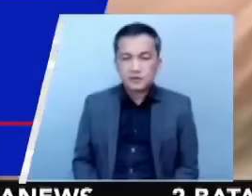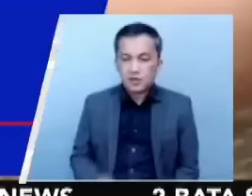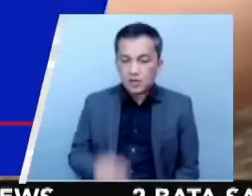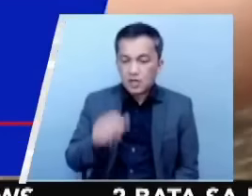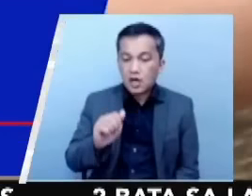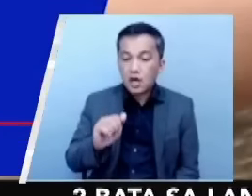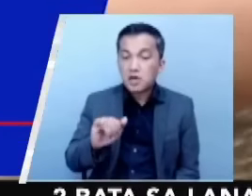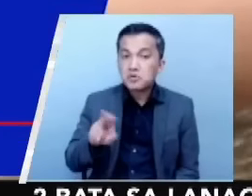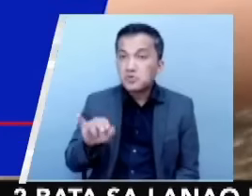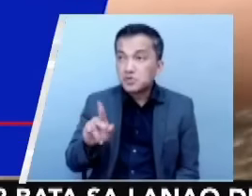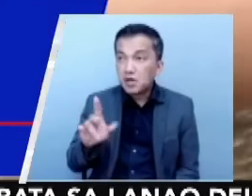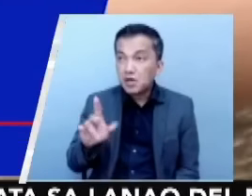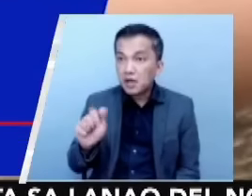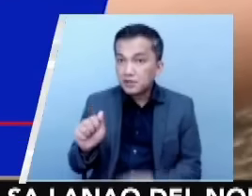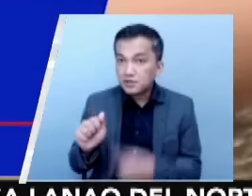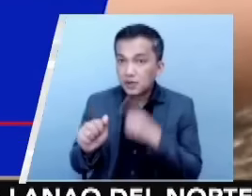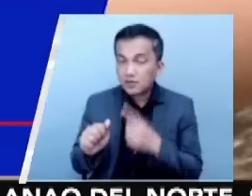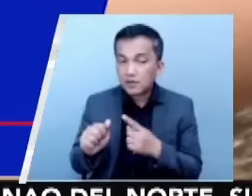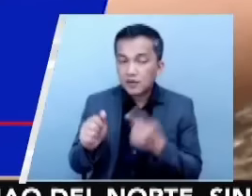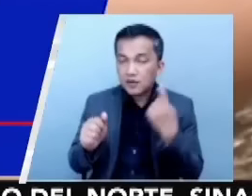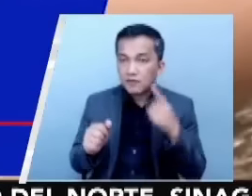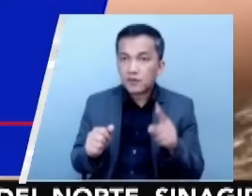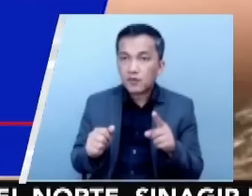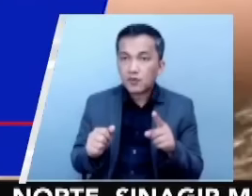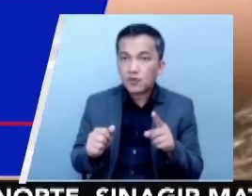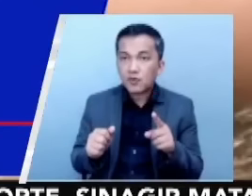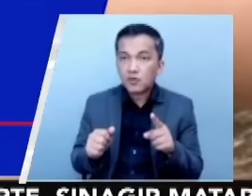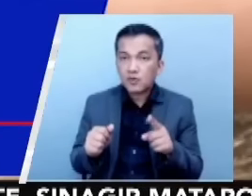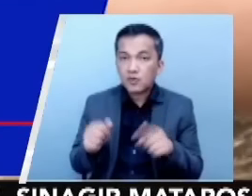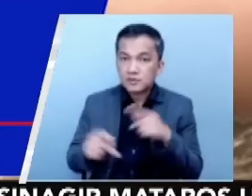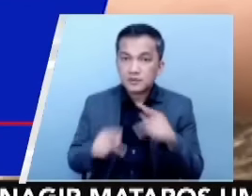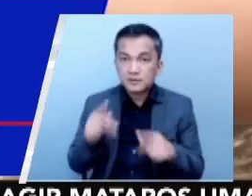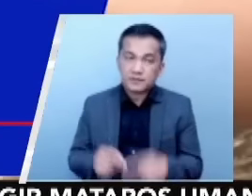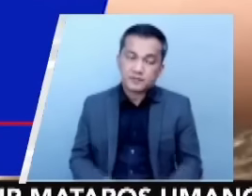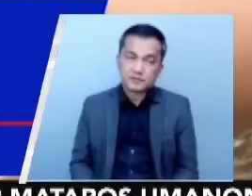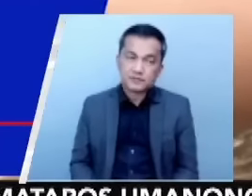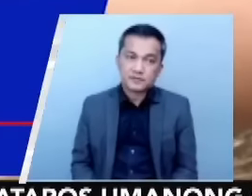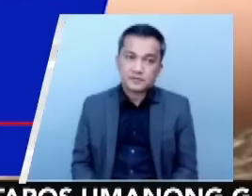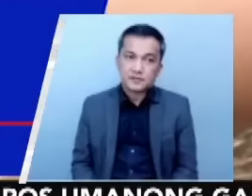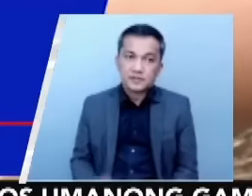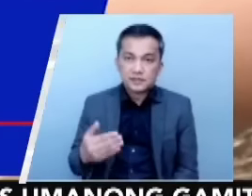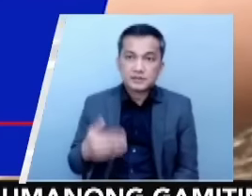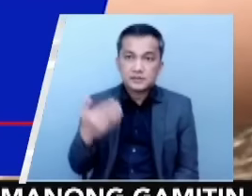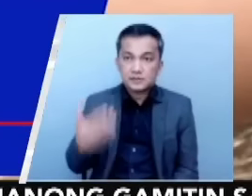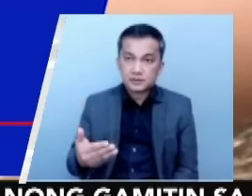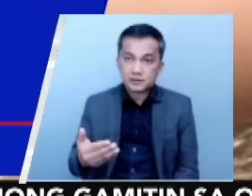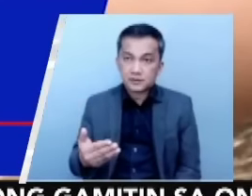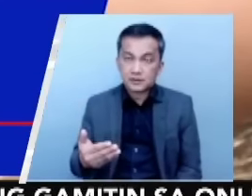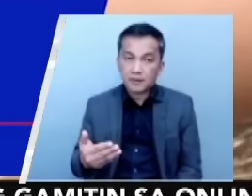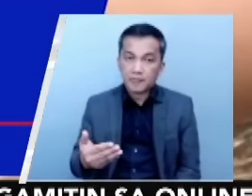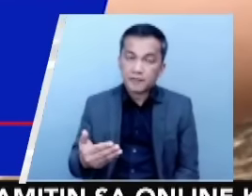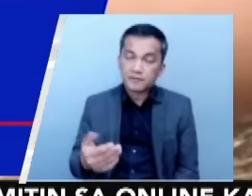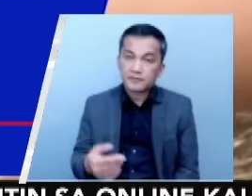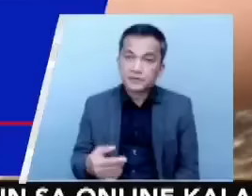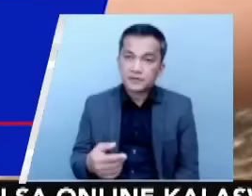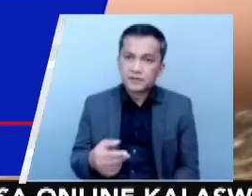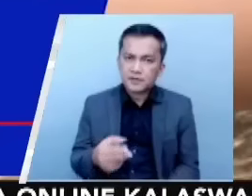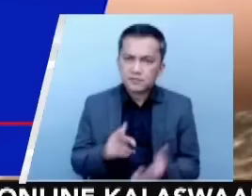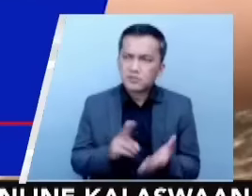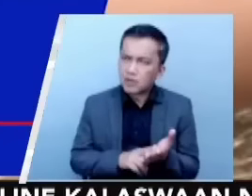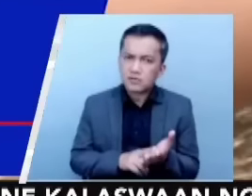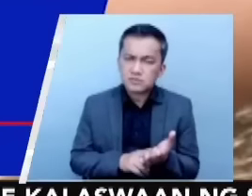sa kuan, kanang sa mga tao. Tapos kuan, ipapirma lang niyo. Niyagi, kuhaan